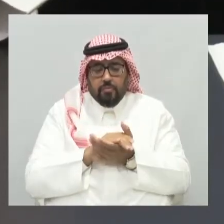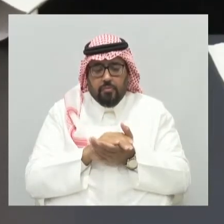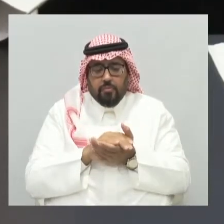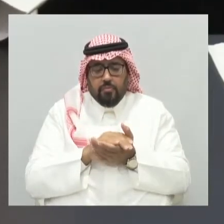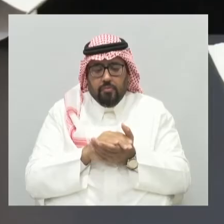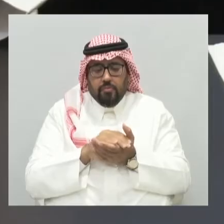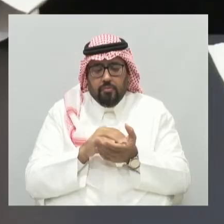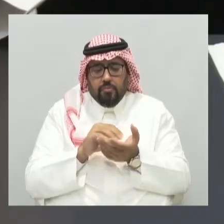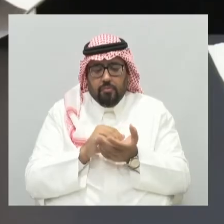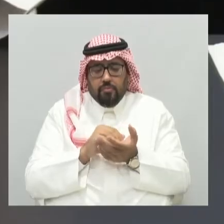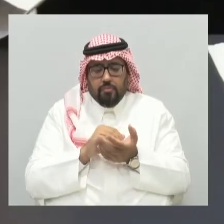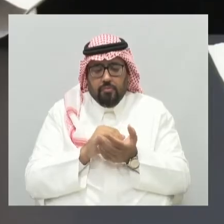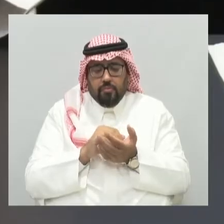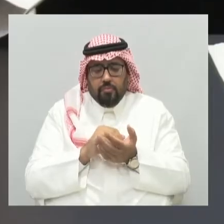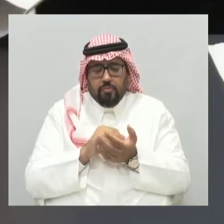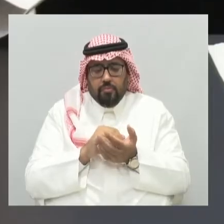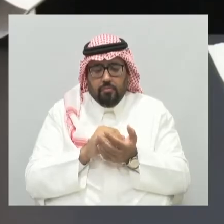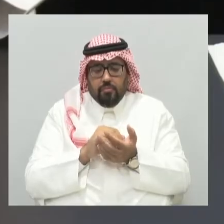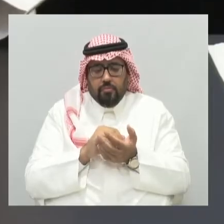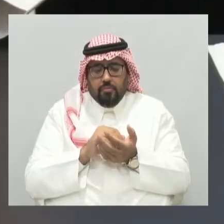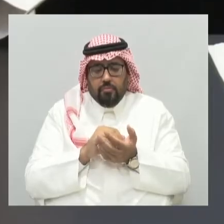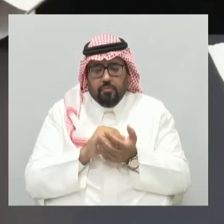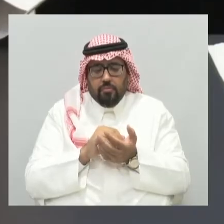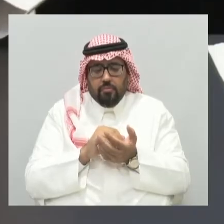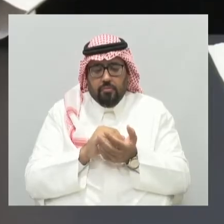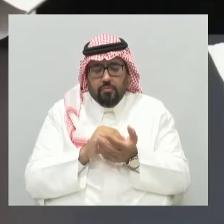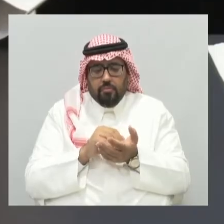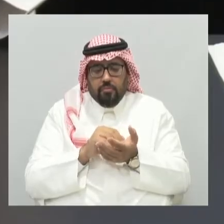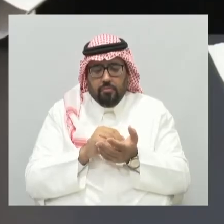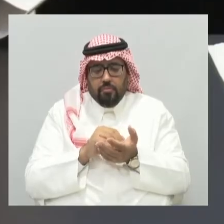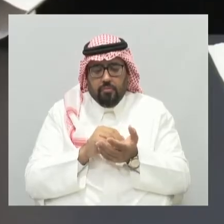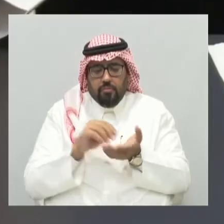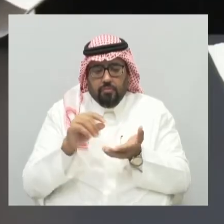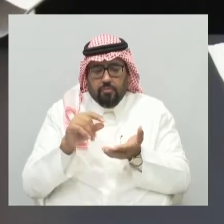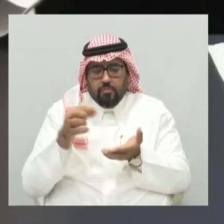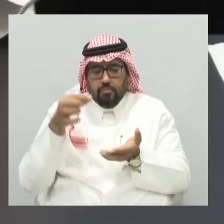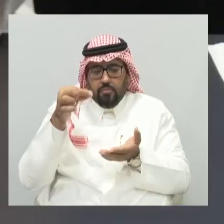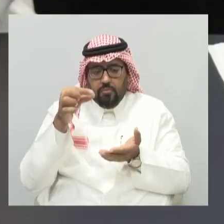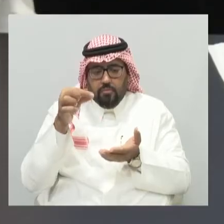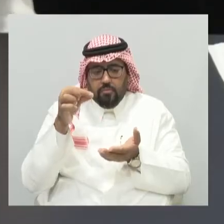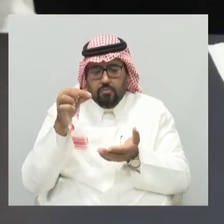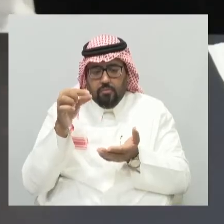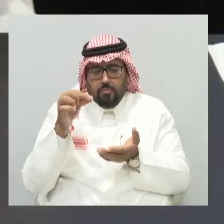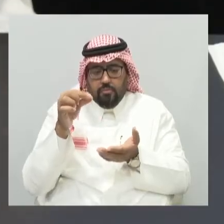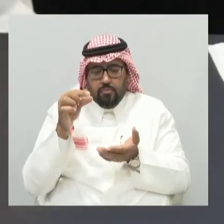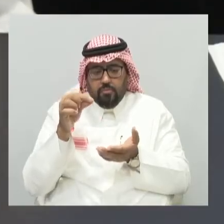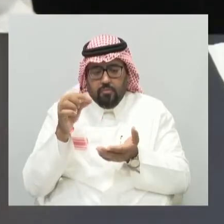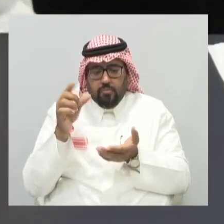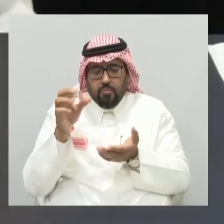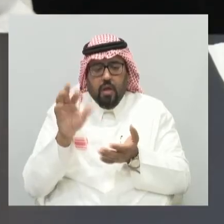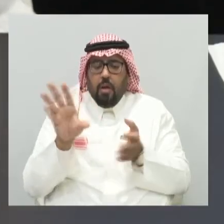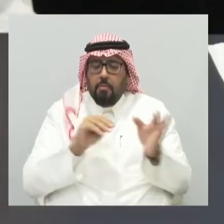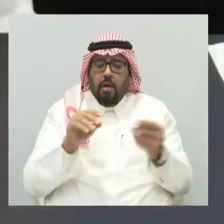وغلفها بالمشمع اللي زي كذا واخذ عندي هذه قطاره عندنا